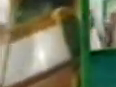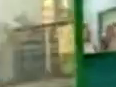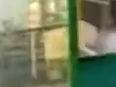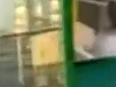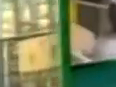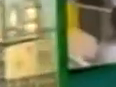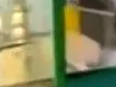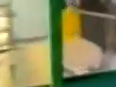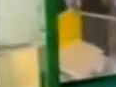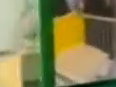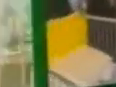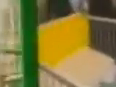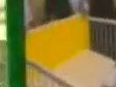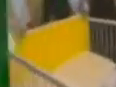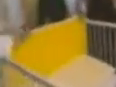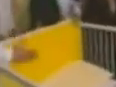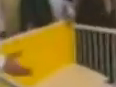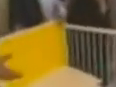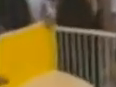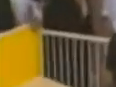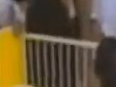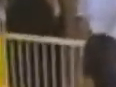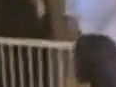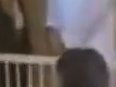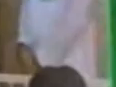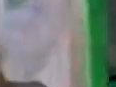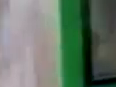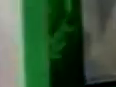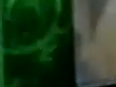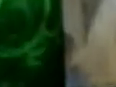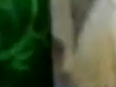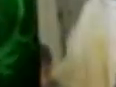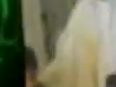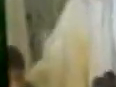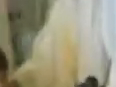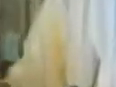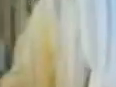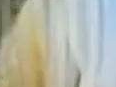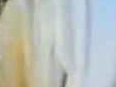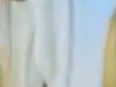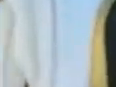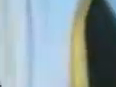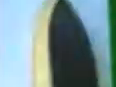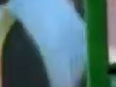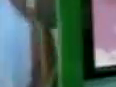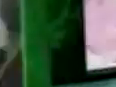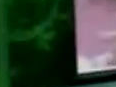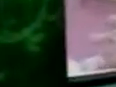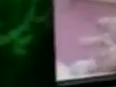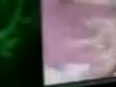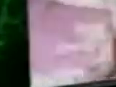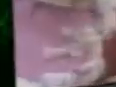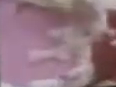العربية السعودية نحو مزيد من التقدم والرخاء في ظل خادم الحرمين الشريفين.